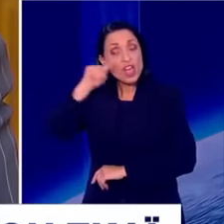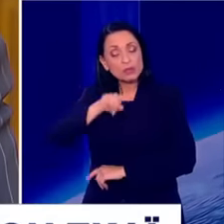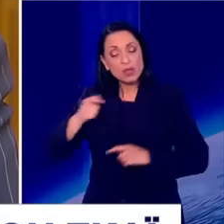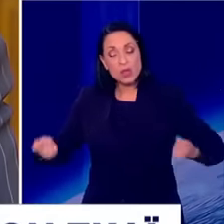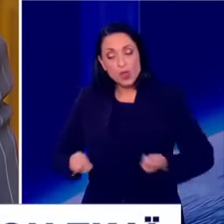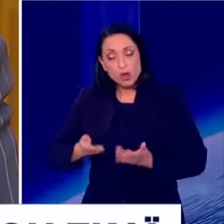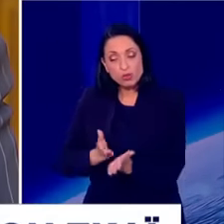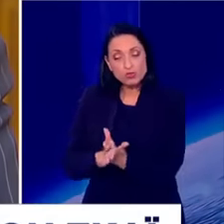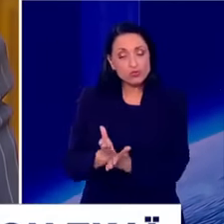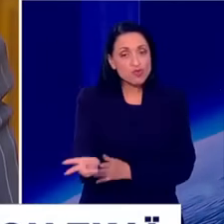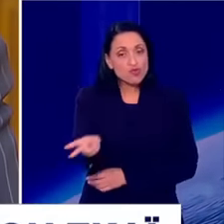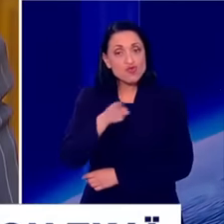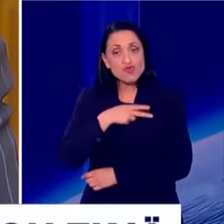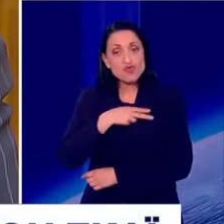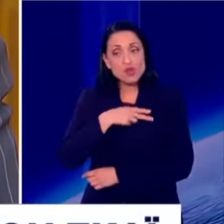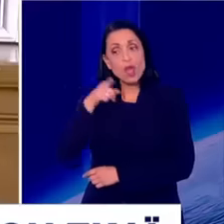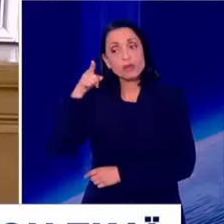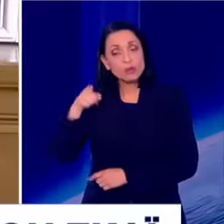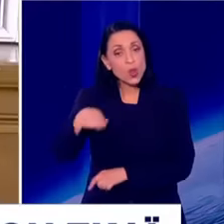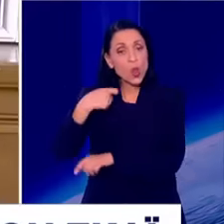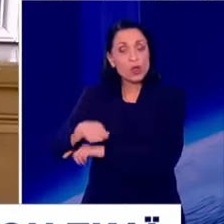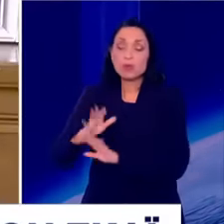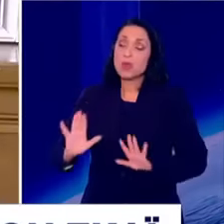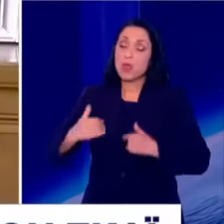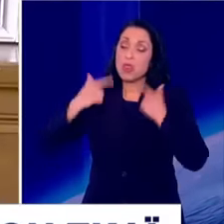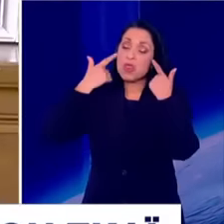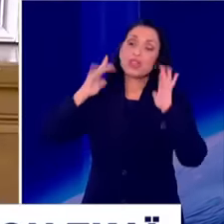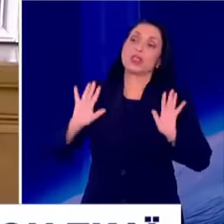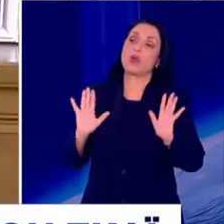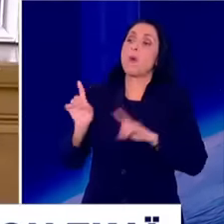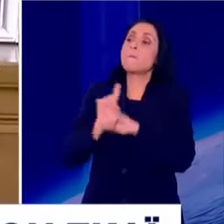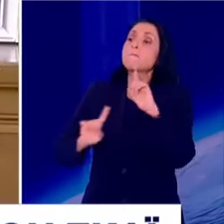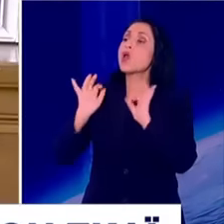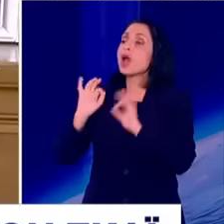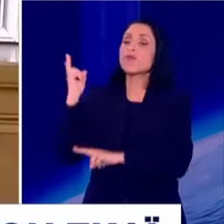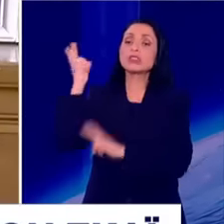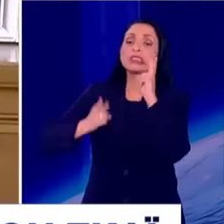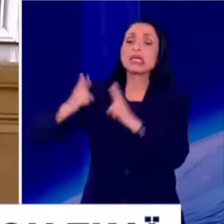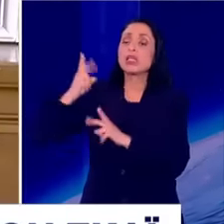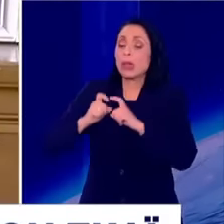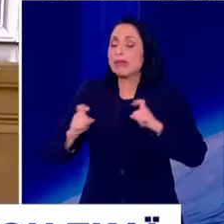δέοντα να φτάσουν ενώπιον της δικαιοσύνης? Μα δεν μπορώ να το γνωρίζω, γιατί δεν μπορώ να γνωρίζω ποιο είναι το κατηγορητήριο.